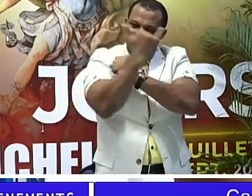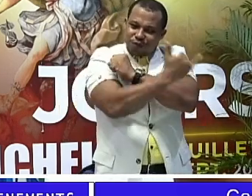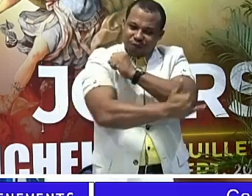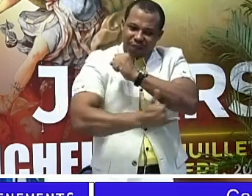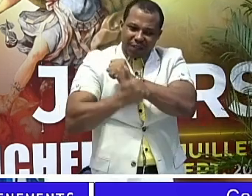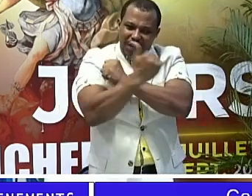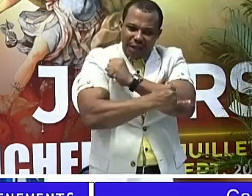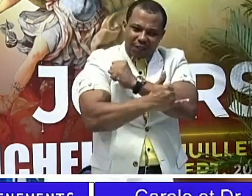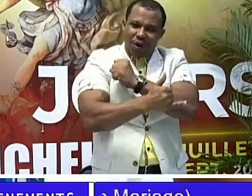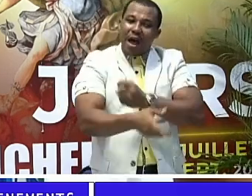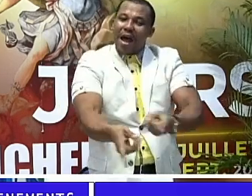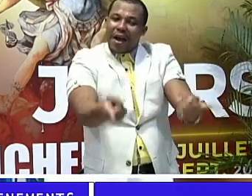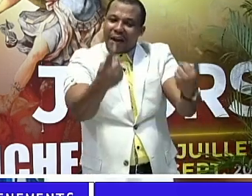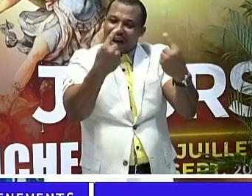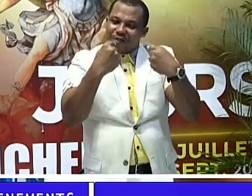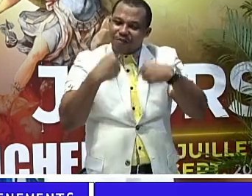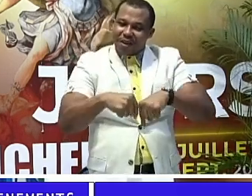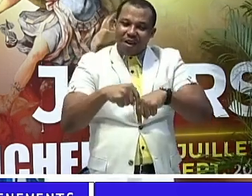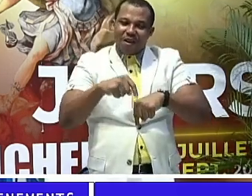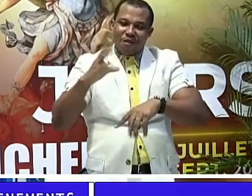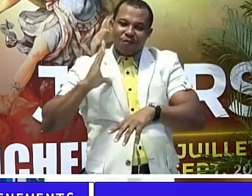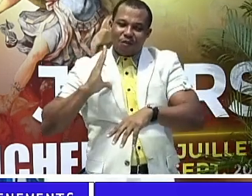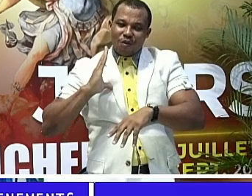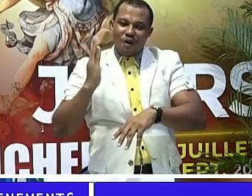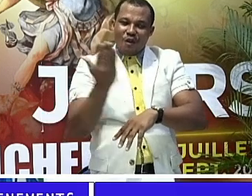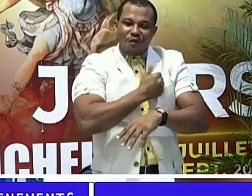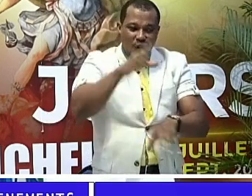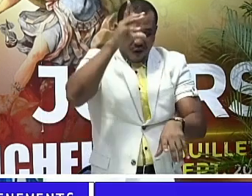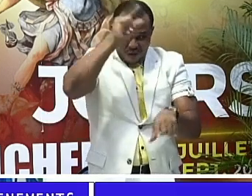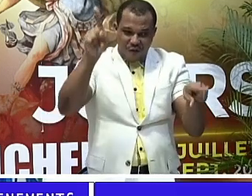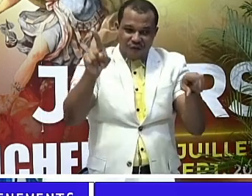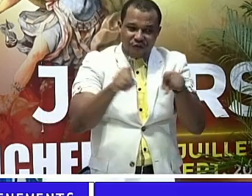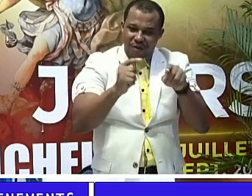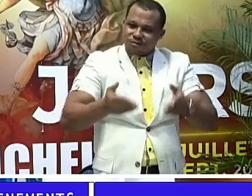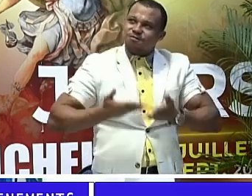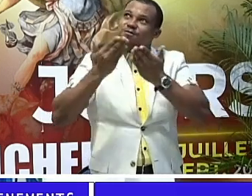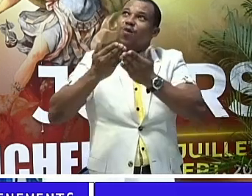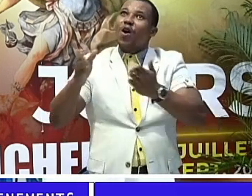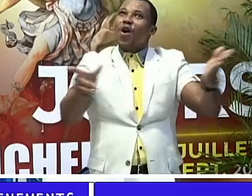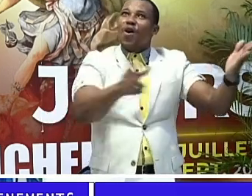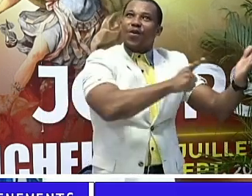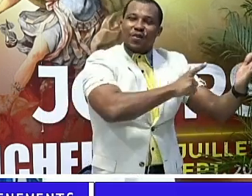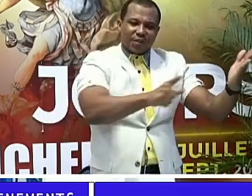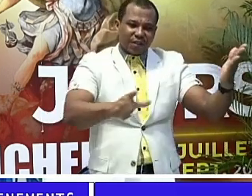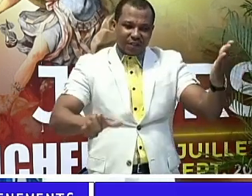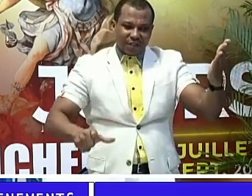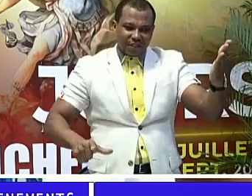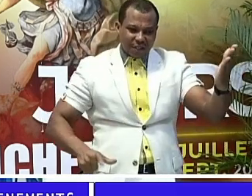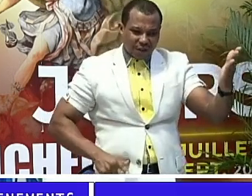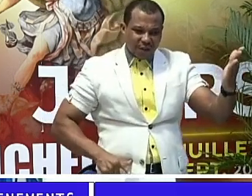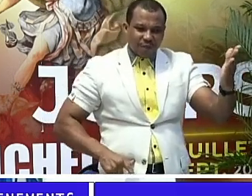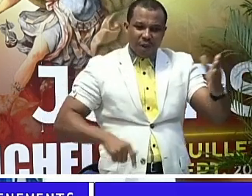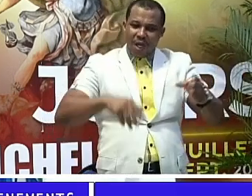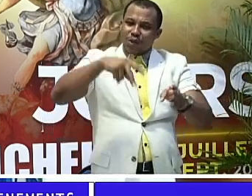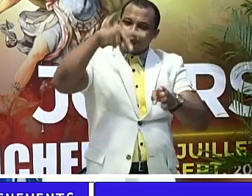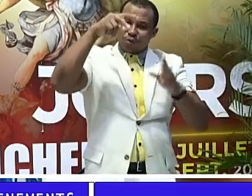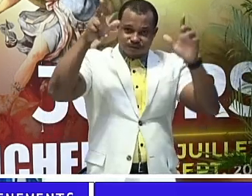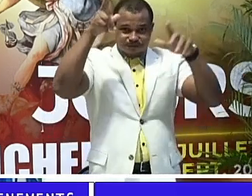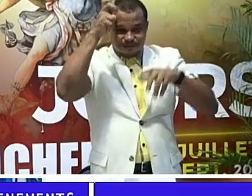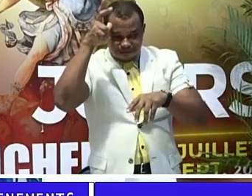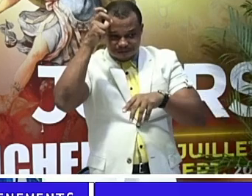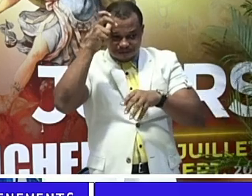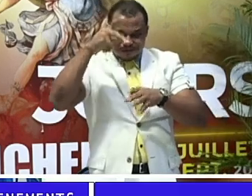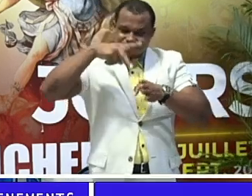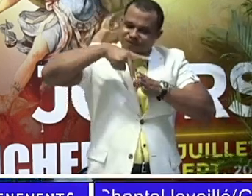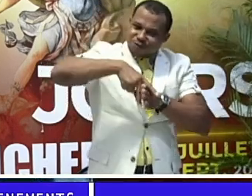ils ramèneront tous vos frères en offrande au Seigneur. Sur des chevaux ou dans des